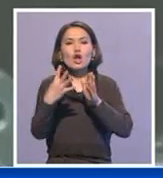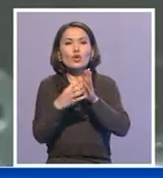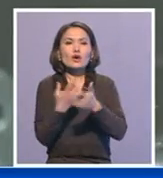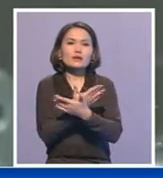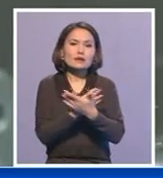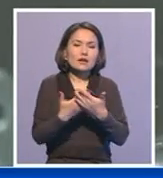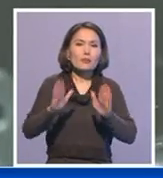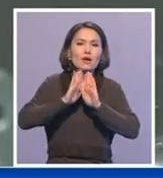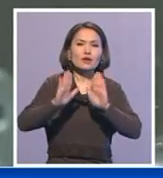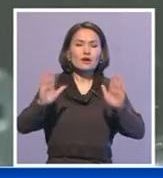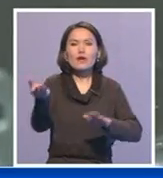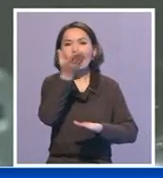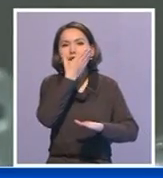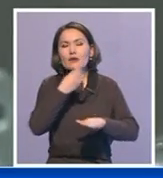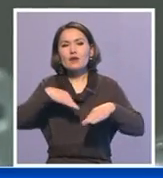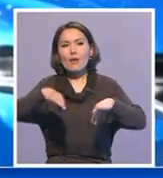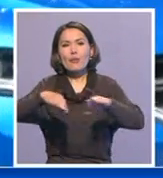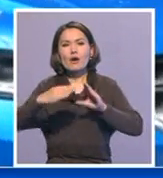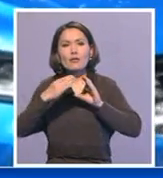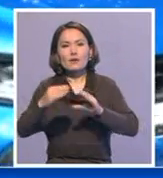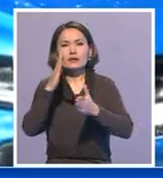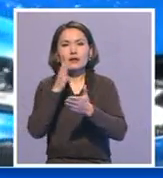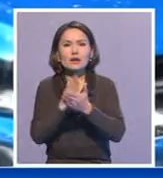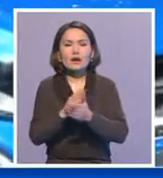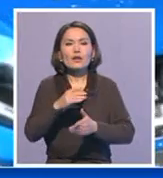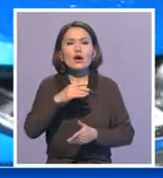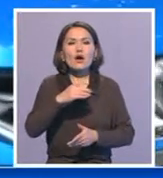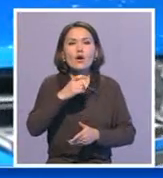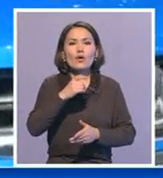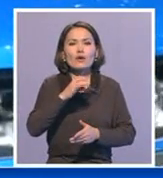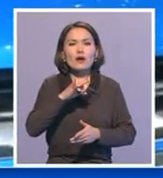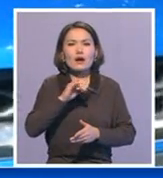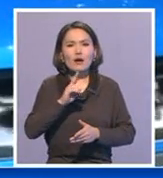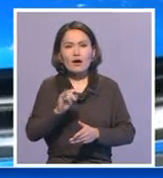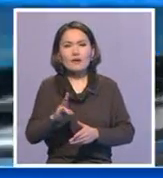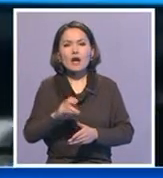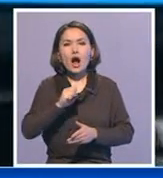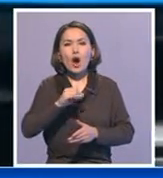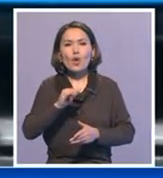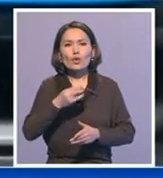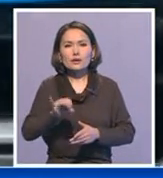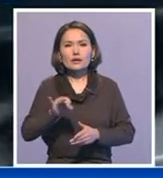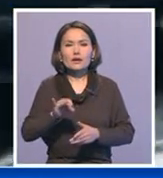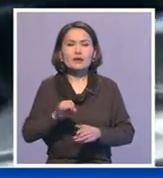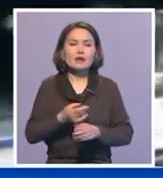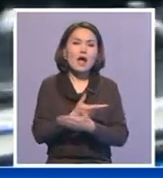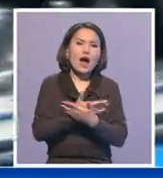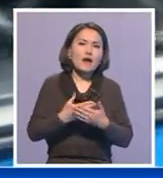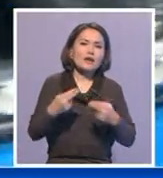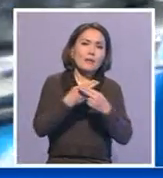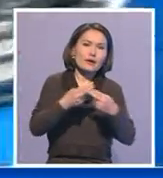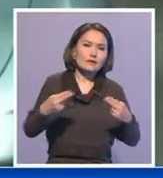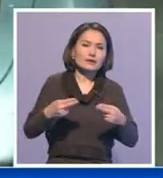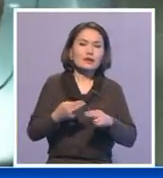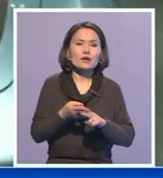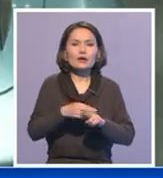астам экспонат қойған. Олардың қатарынан Lamborghini Huracan, Ferrari California, Audi TT, S-класстағы Mercedes-Benz және